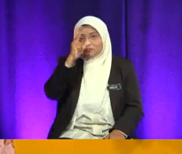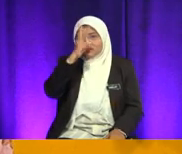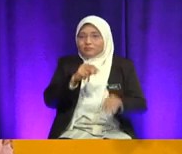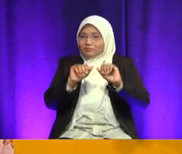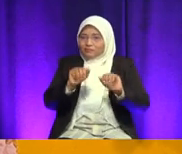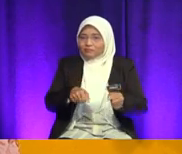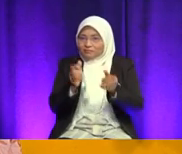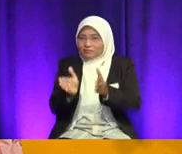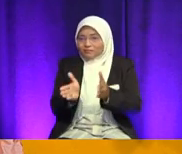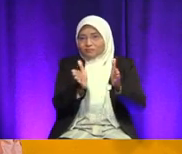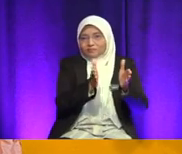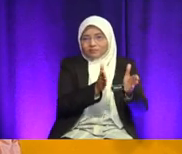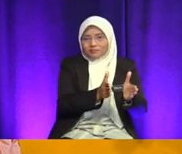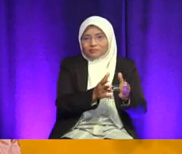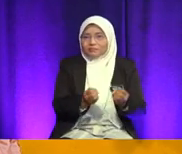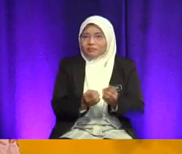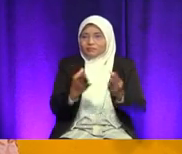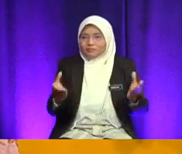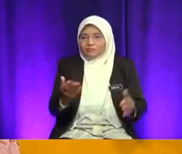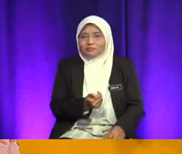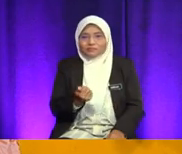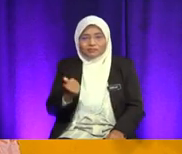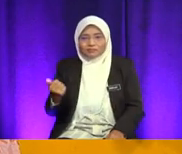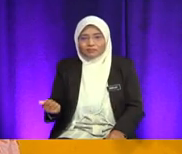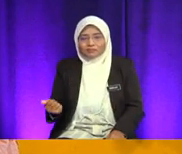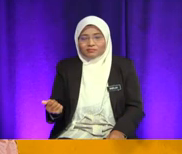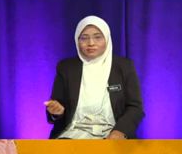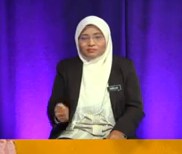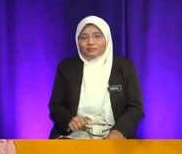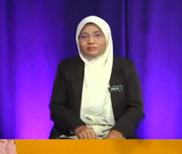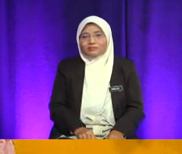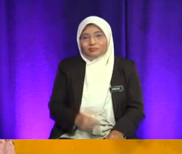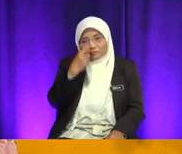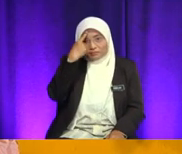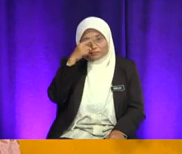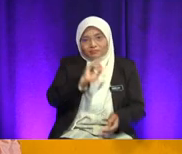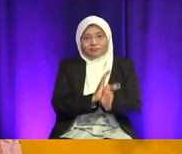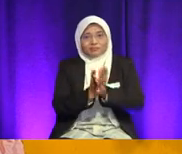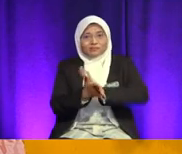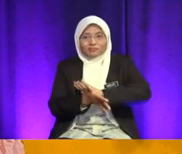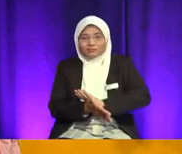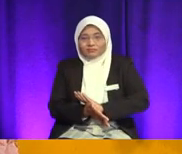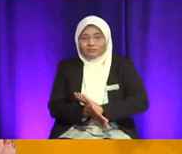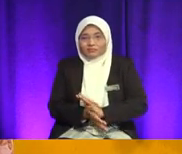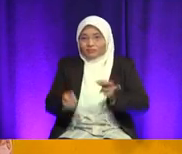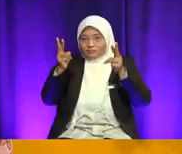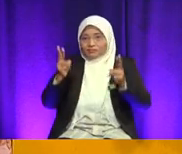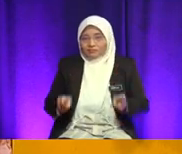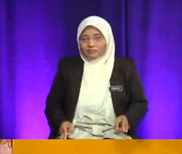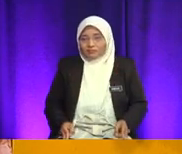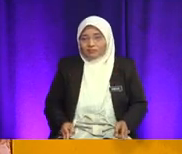semua SP supaya menjadikan rakyat akan hidup Harmoni